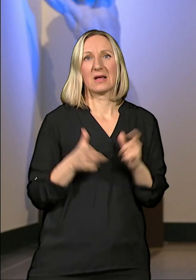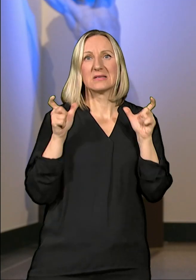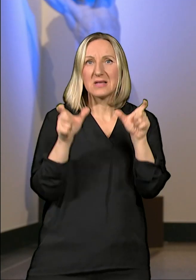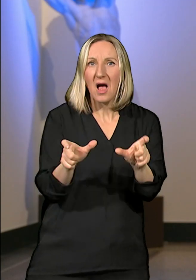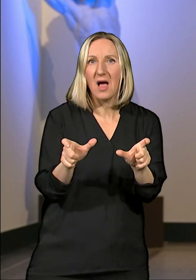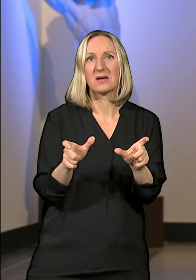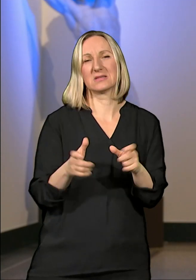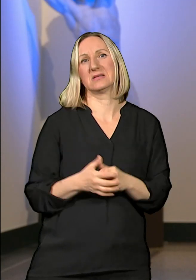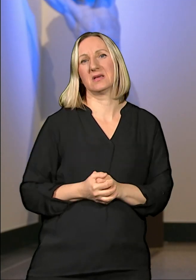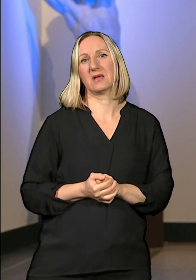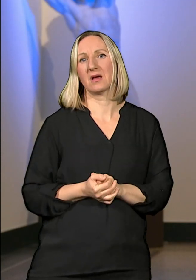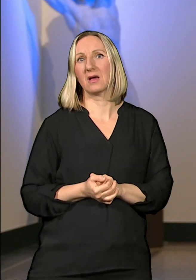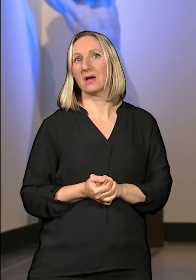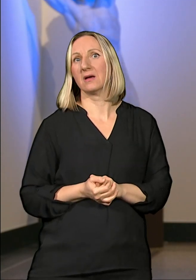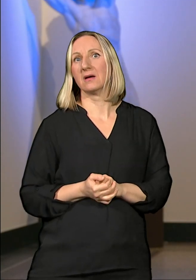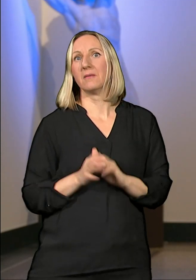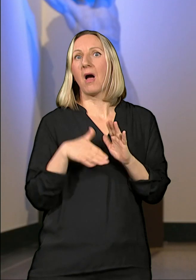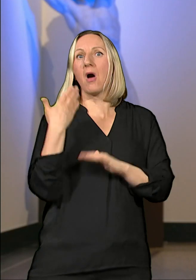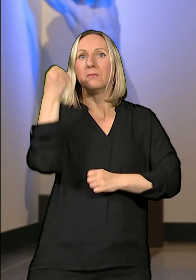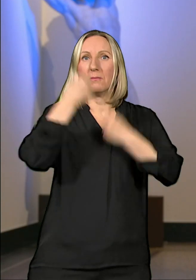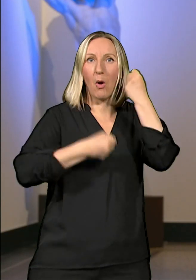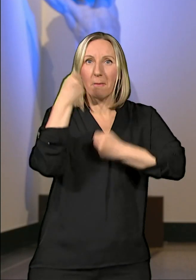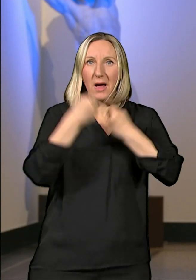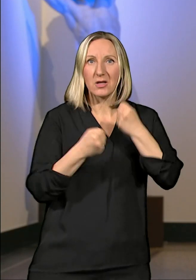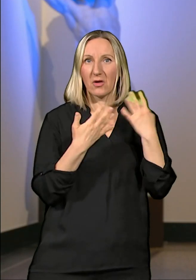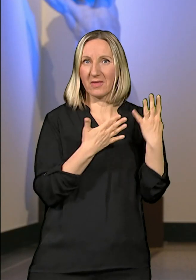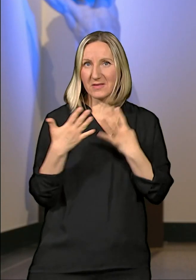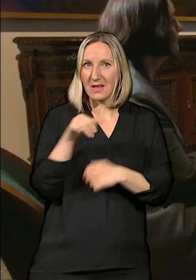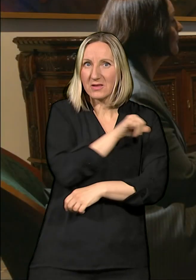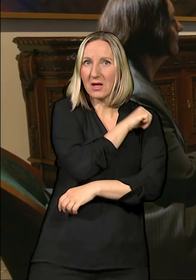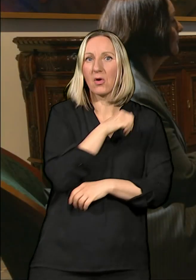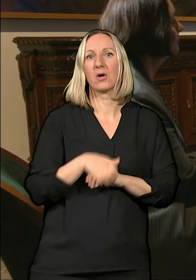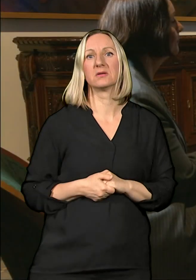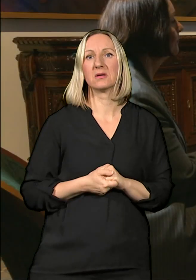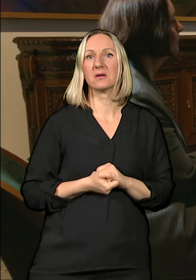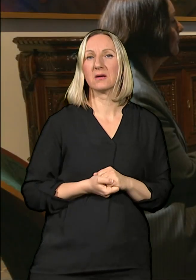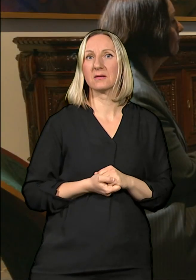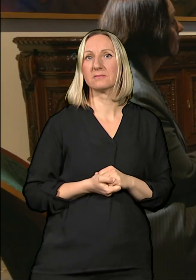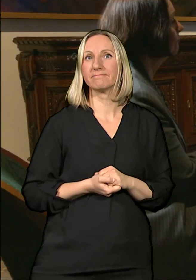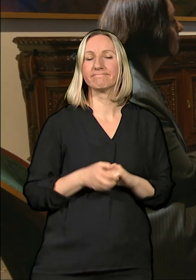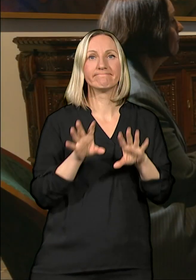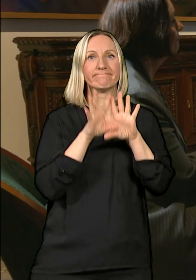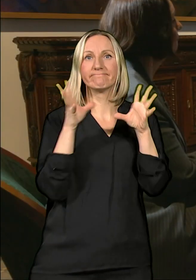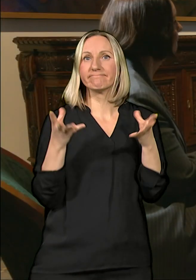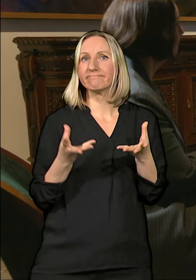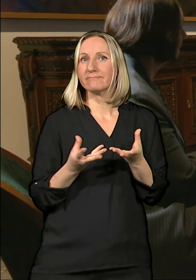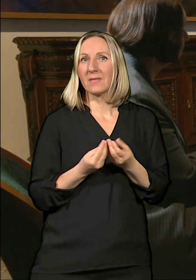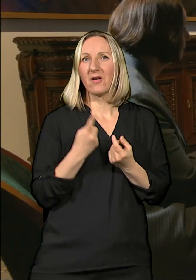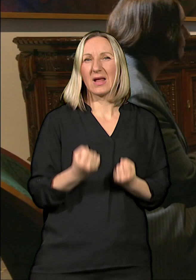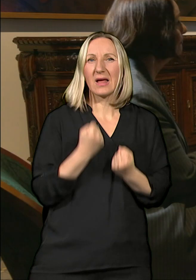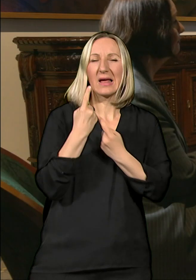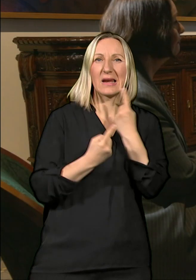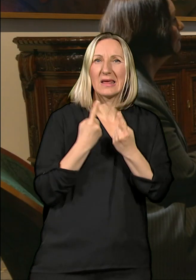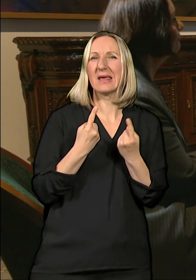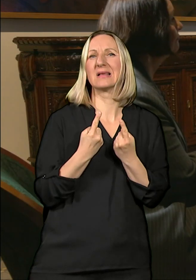sankcije, pa onda bombardovanje 99. I sve ono što ide, sve one krize koje idu